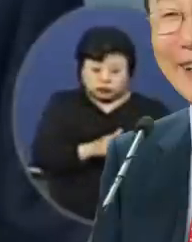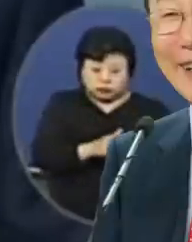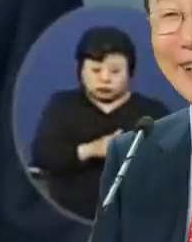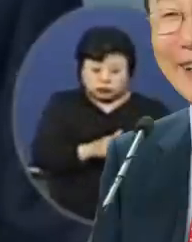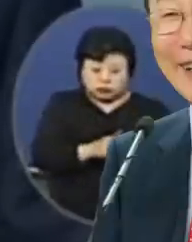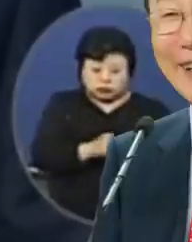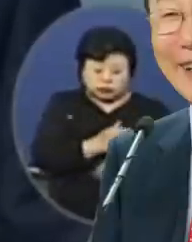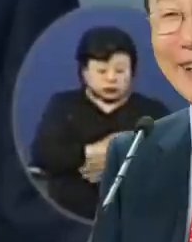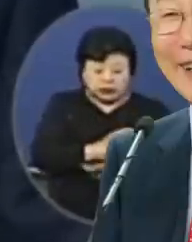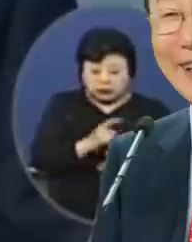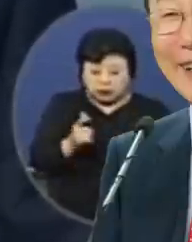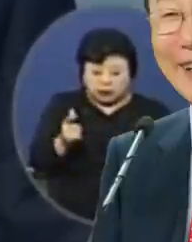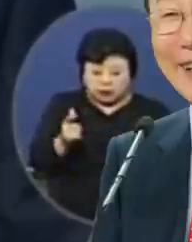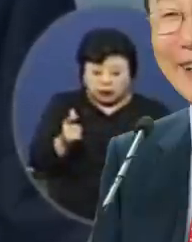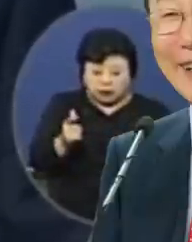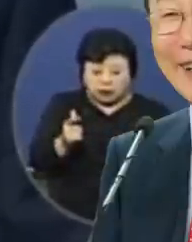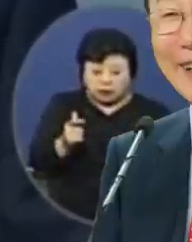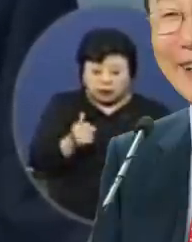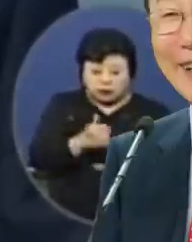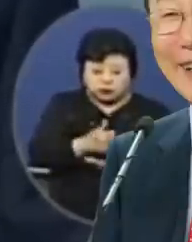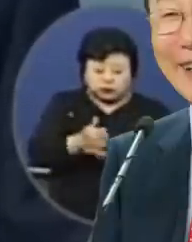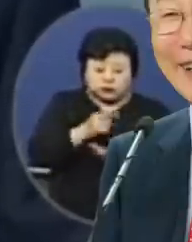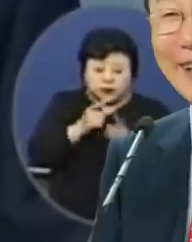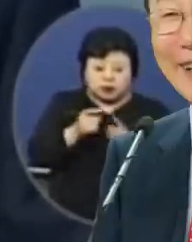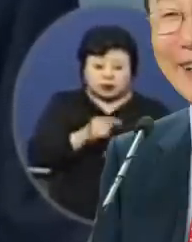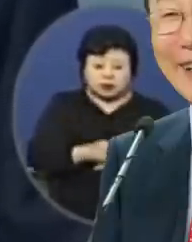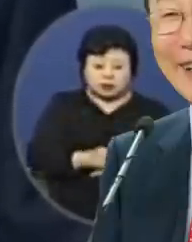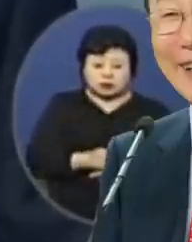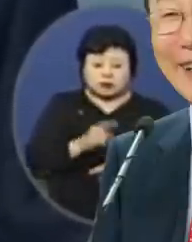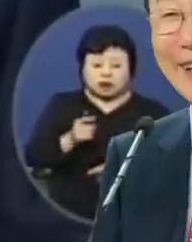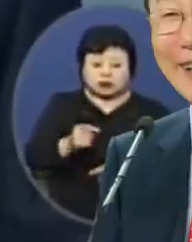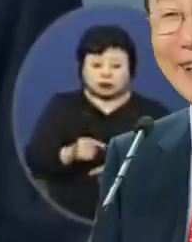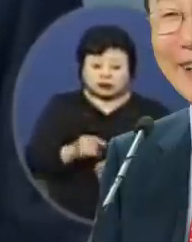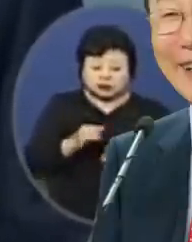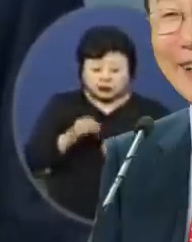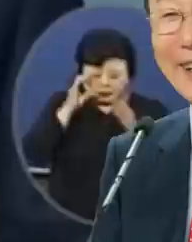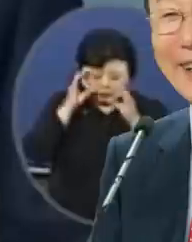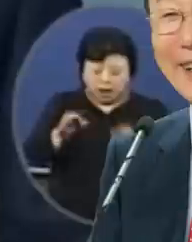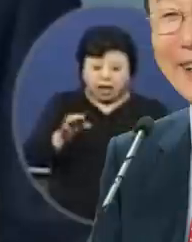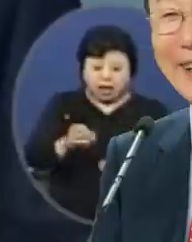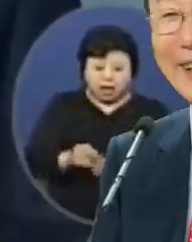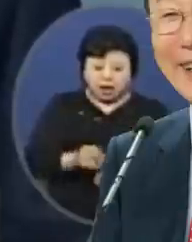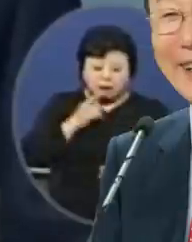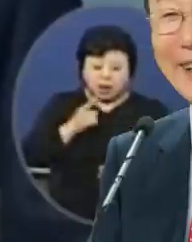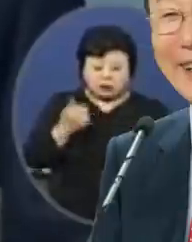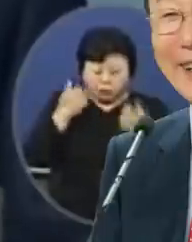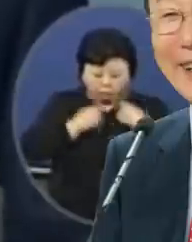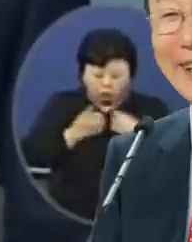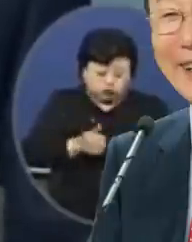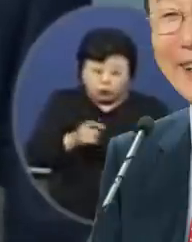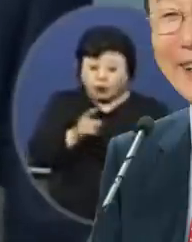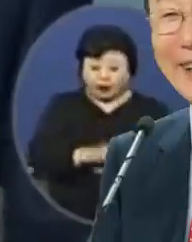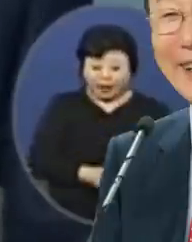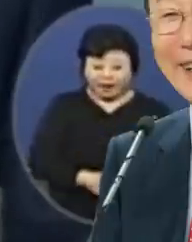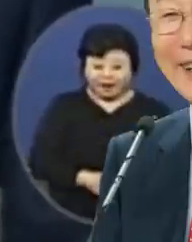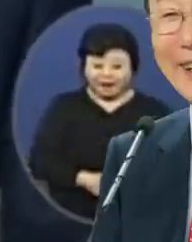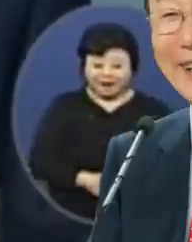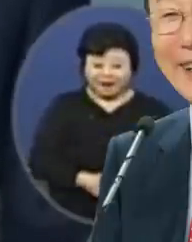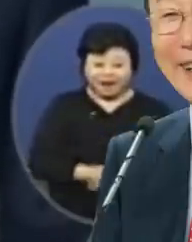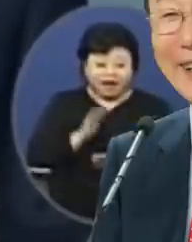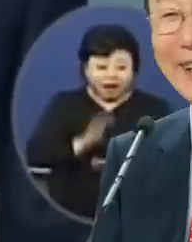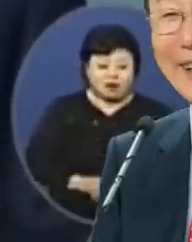아니야. 만일 주님이 나무를 보고 말했을 게 다행이지 주 자기들 보고 말했더라면 바짝 말라버리고 말았을 것입니다.